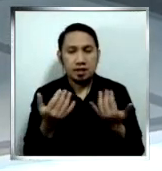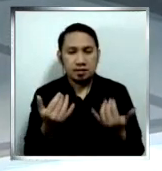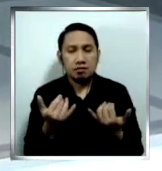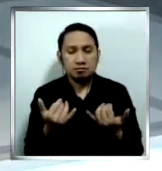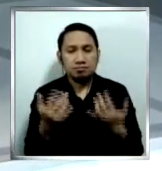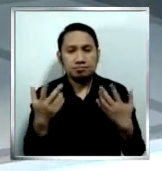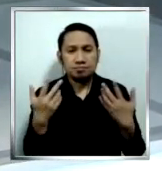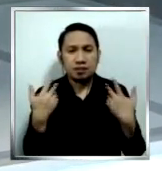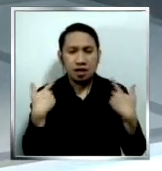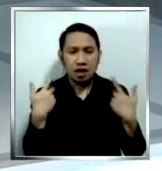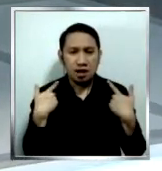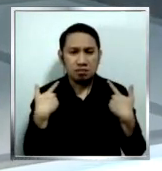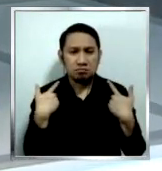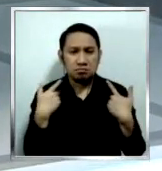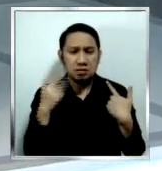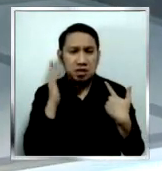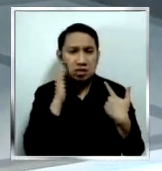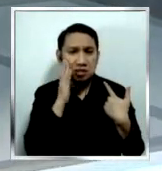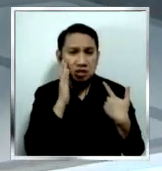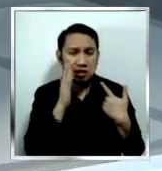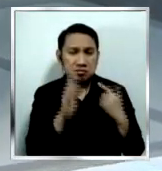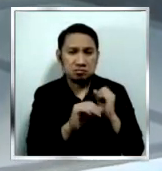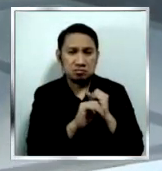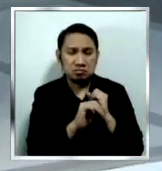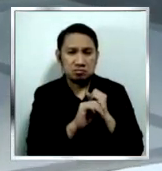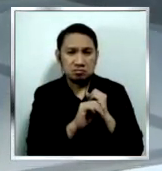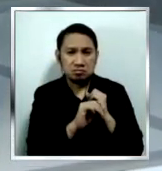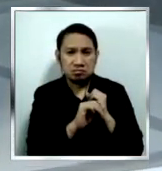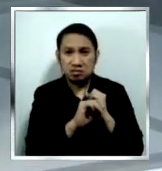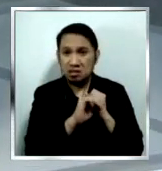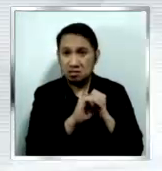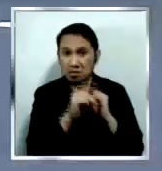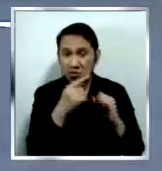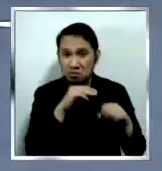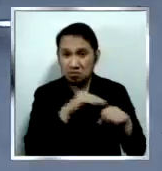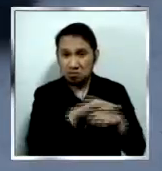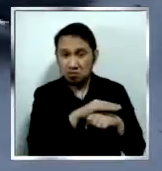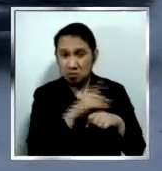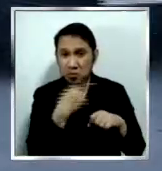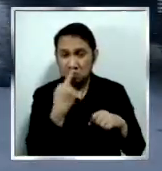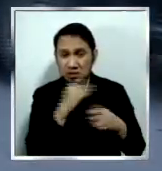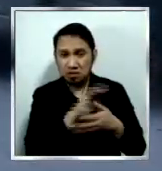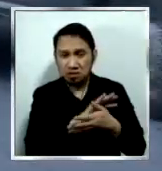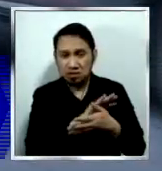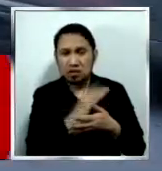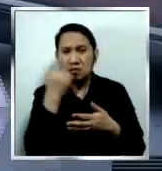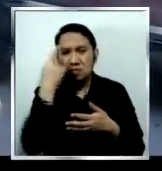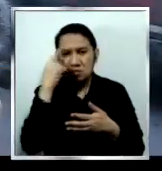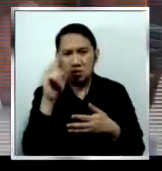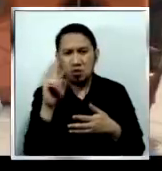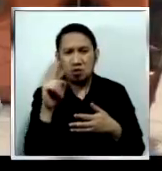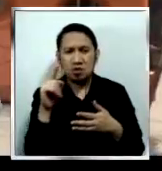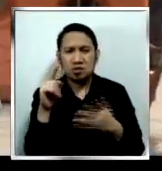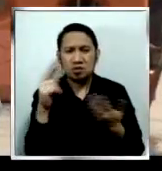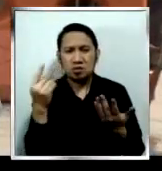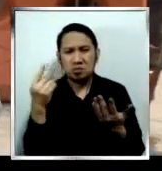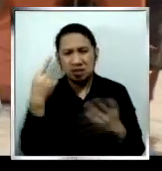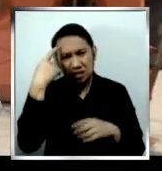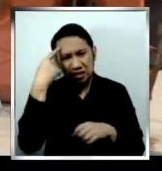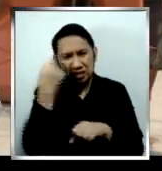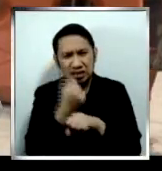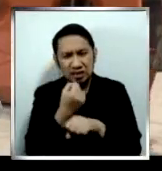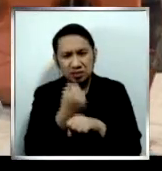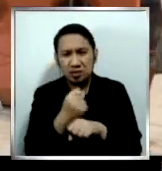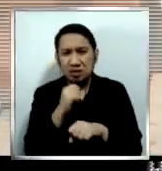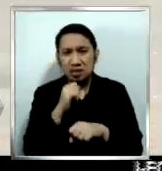ng shame campaign sa mga tinamaan ng COVID-19 pandemic. Anya, para lang daw ito sa mga pasaway na hindi raw gumagamit ng face